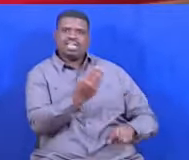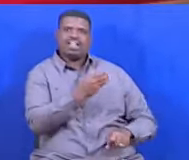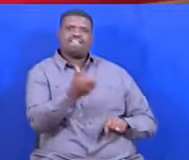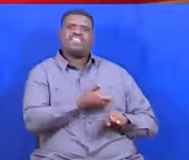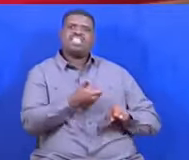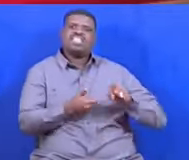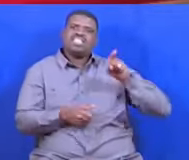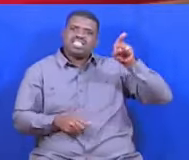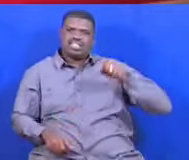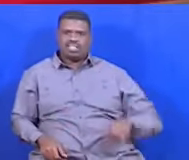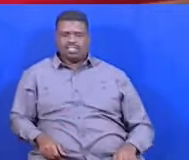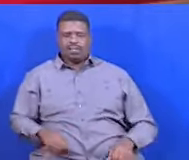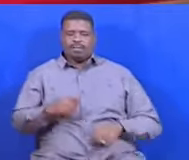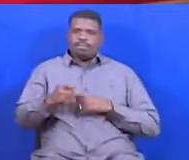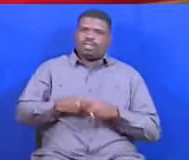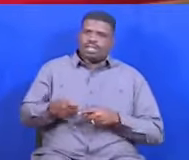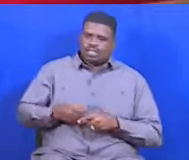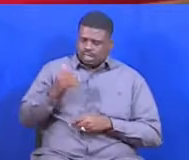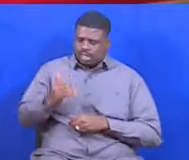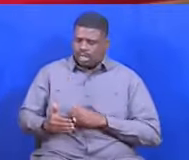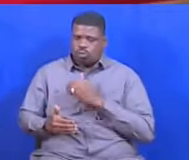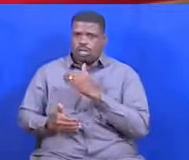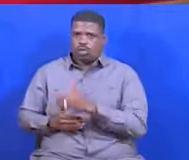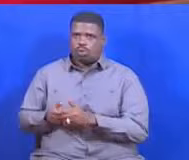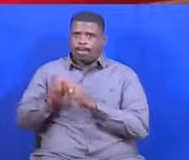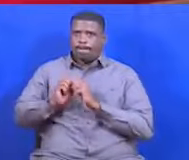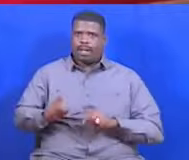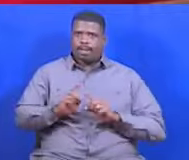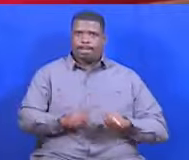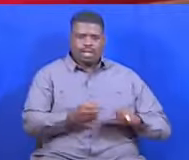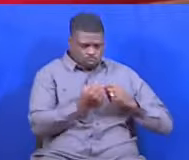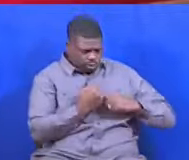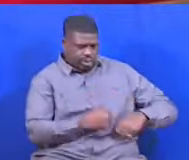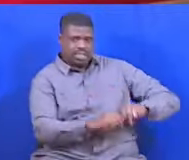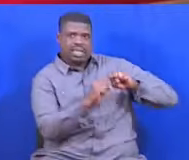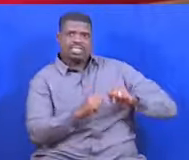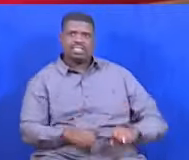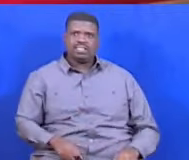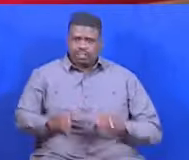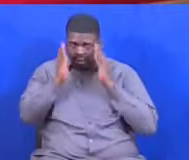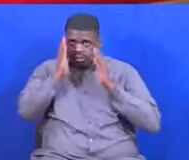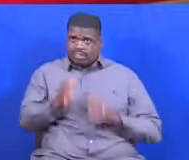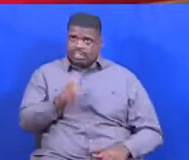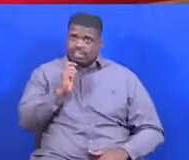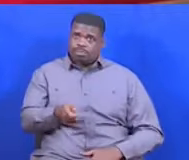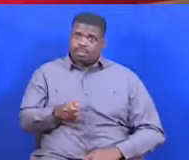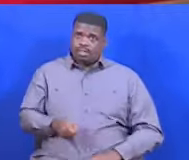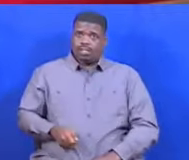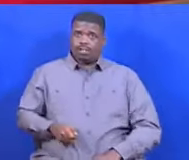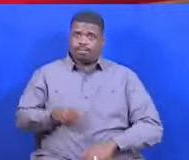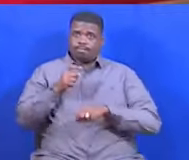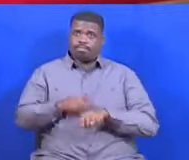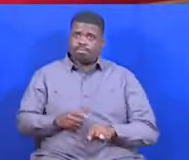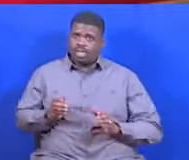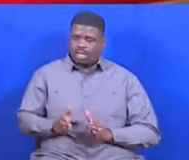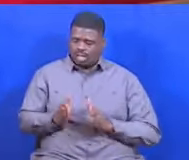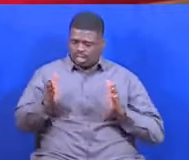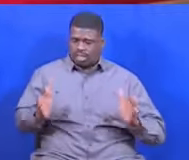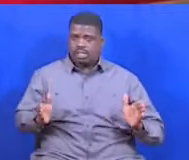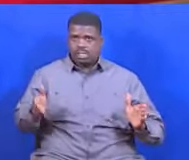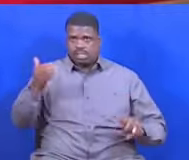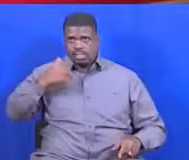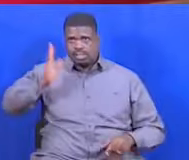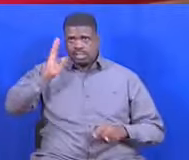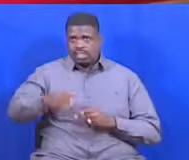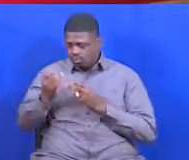vijijini. Miradi hiyo ipo katika hatua mbalimbali za utekelezaji. Mheshimiwa Spika, katika mpango wa muda wa kati, serikali